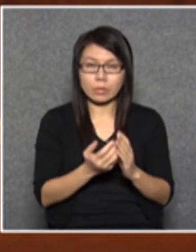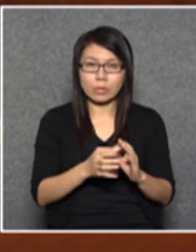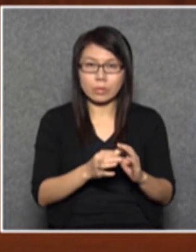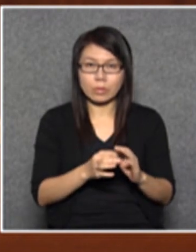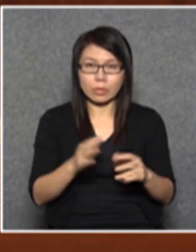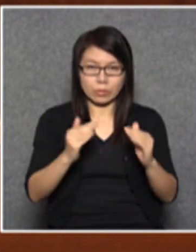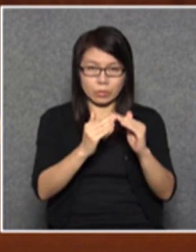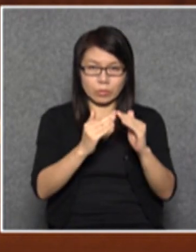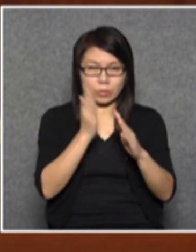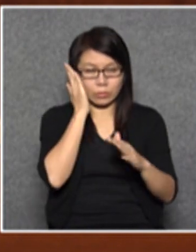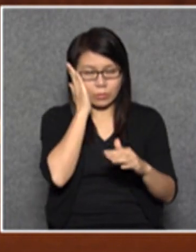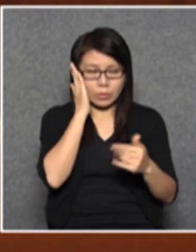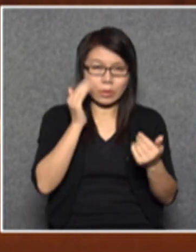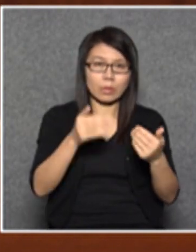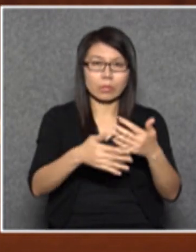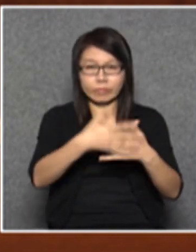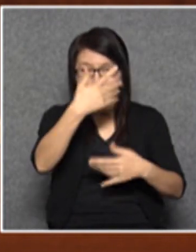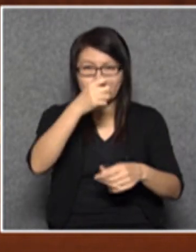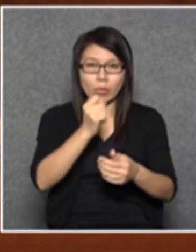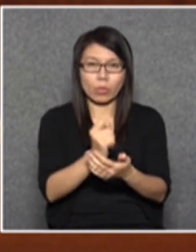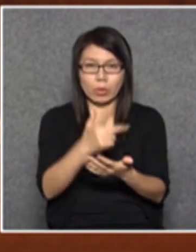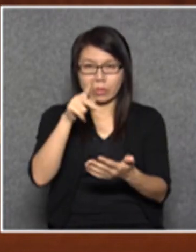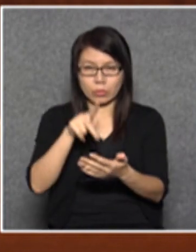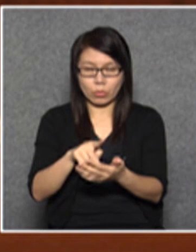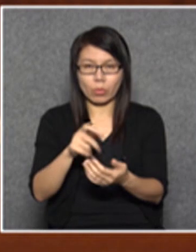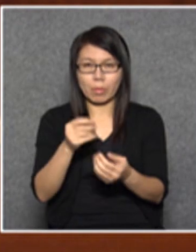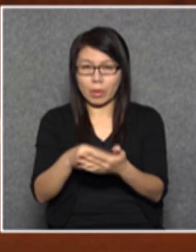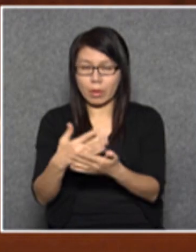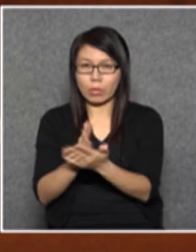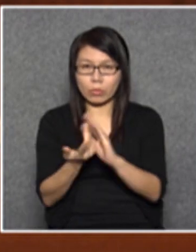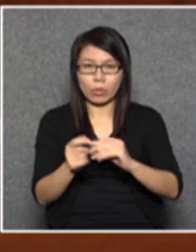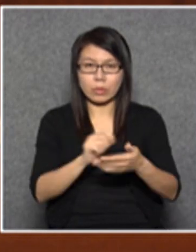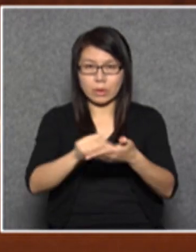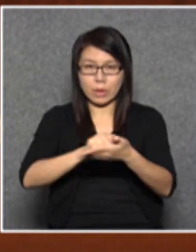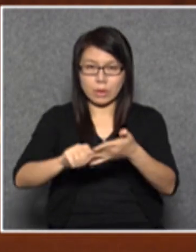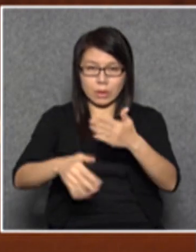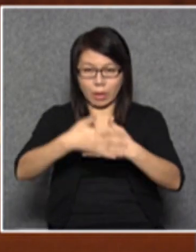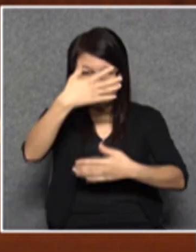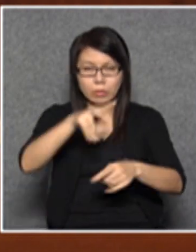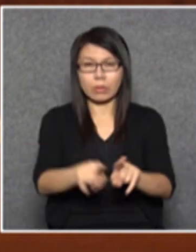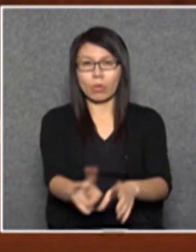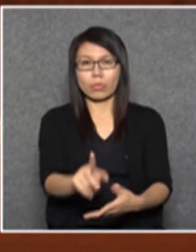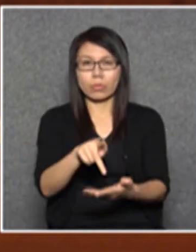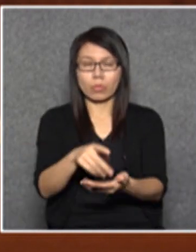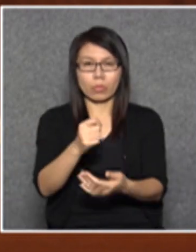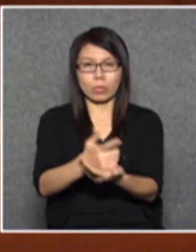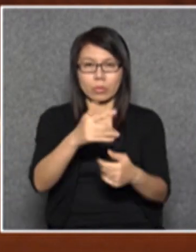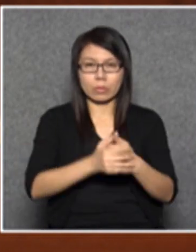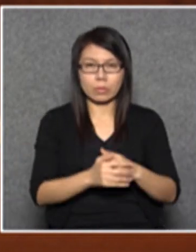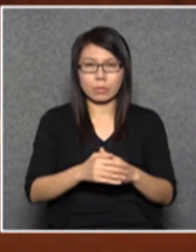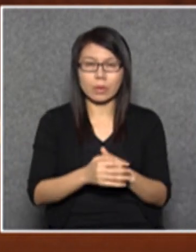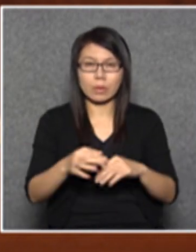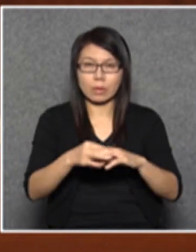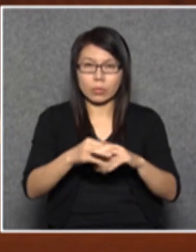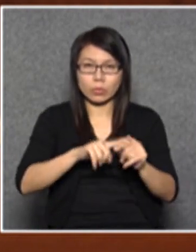住宅單位的租金貴、樓價貴，我們寫字樓租金貴。現在你要在我們傳統的金融中心區建一座